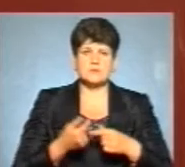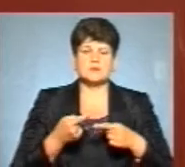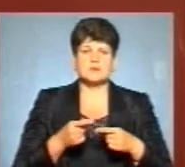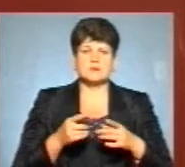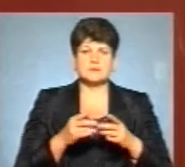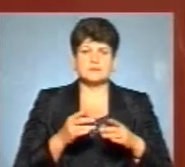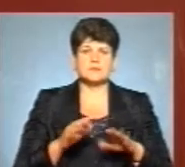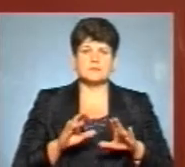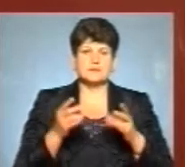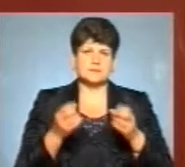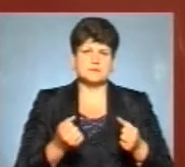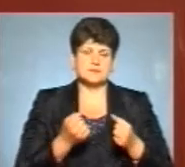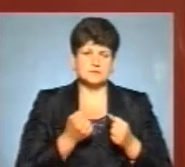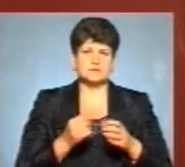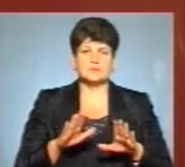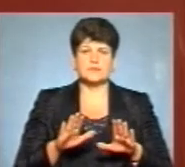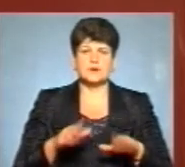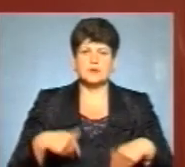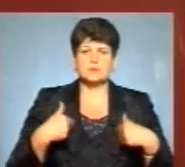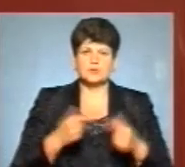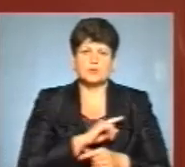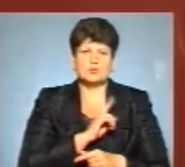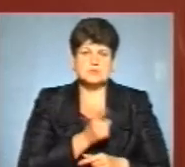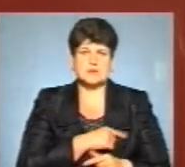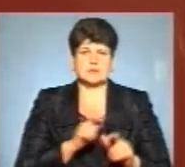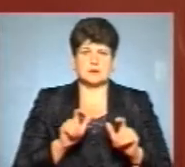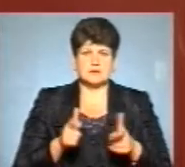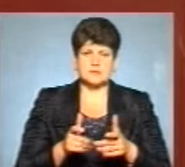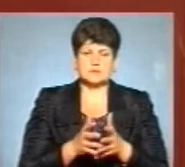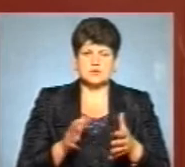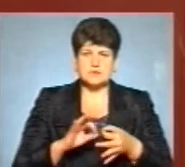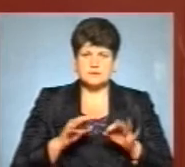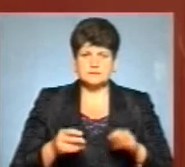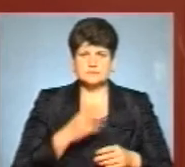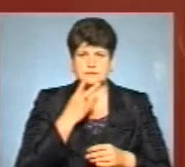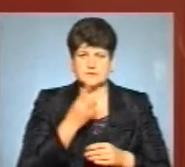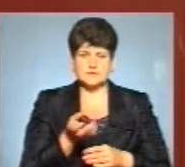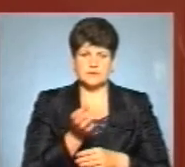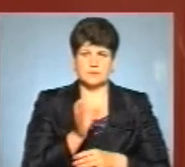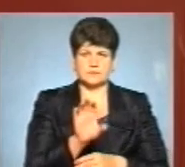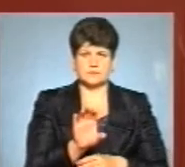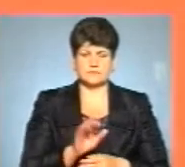техногенно-екологічної безпеки при Тернопільській ОДА рекомендує посилити карантин. Більш детально пропоную послухати зараз у коментарі.